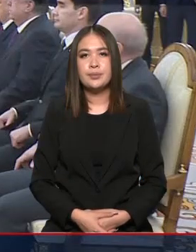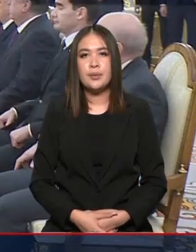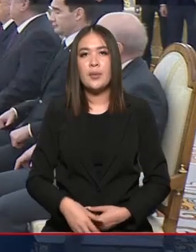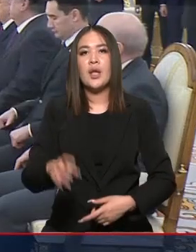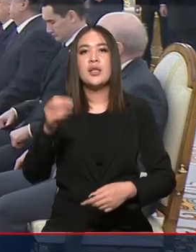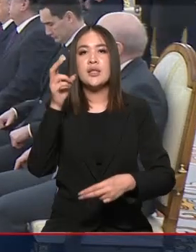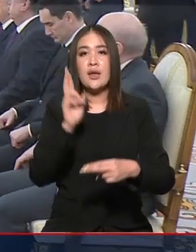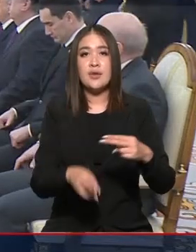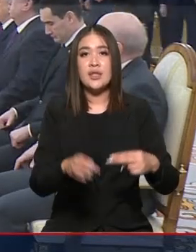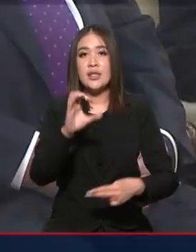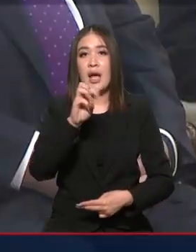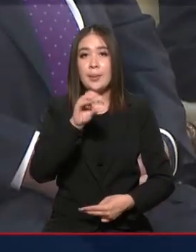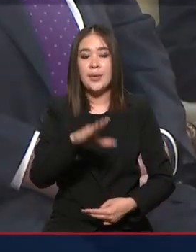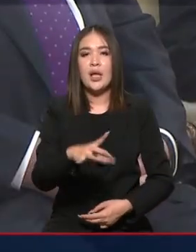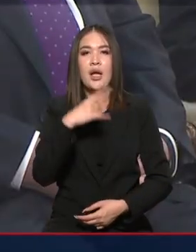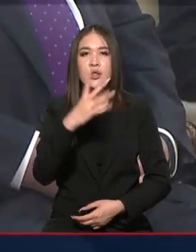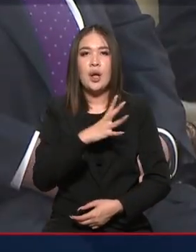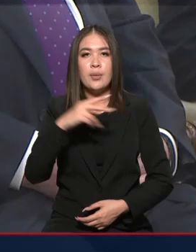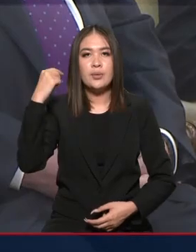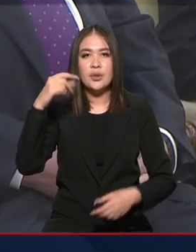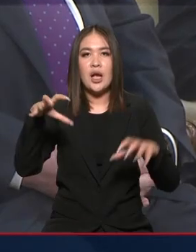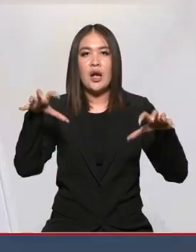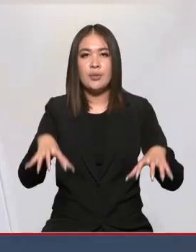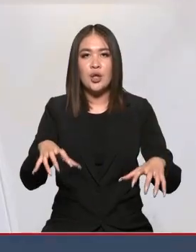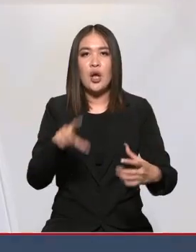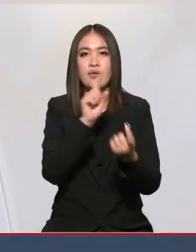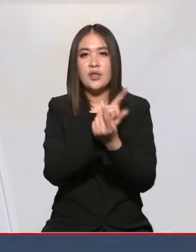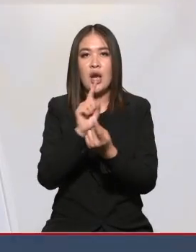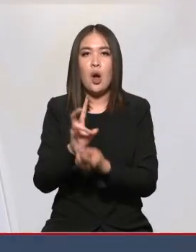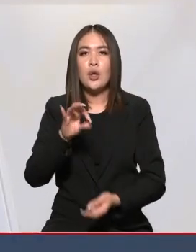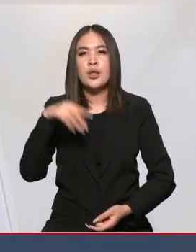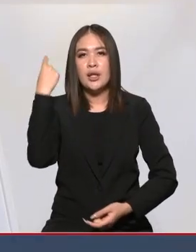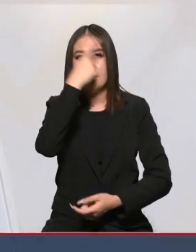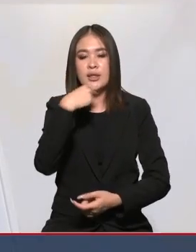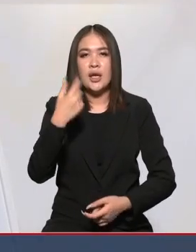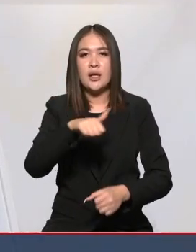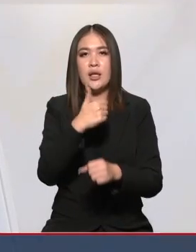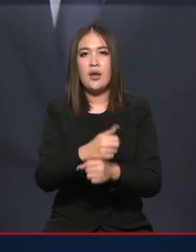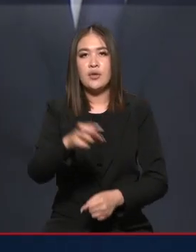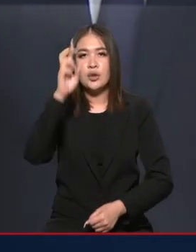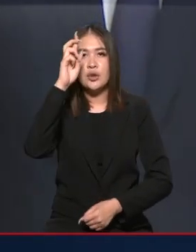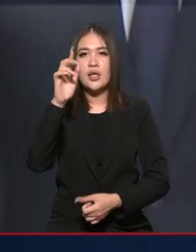В завершении саммита президент в качестве председателя консультативной встречи от лица глав государств Центральной